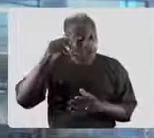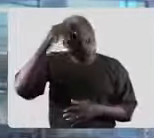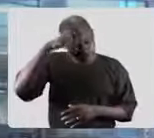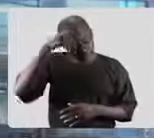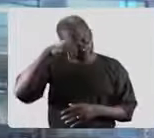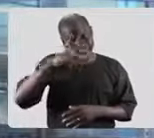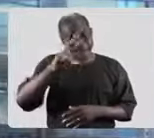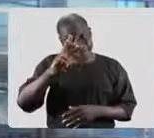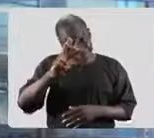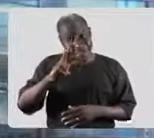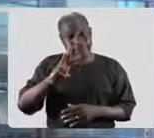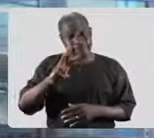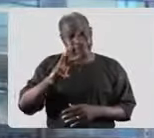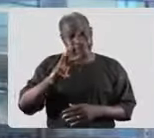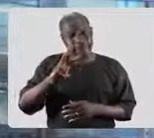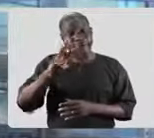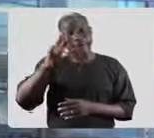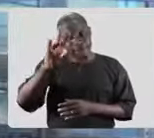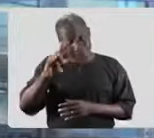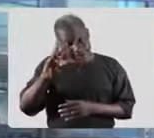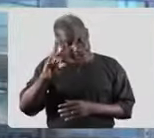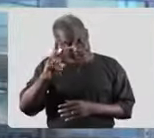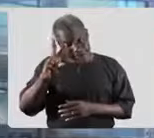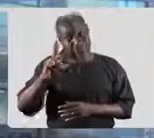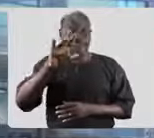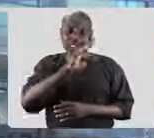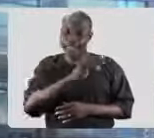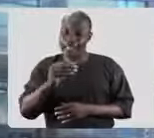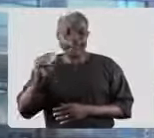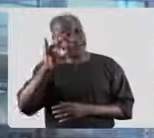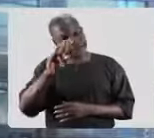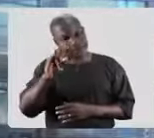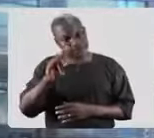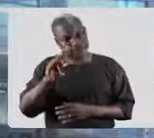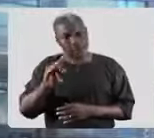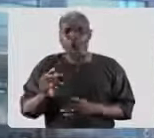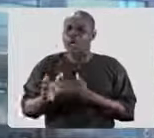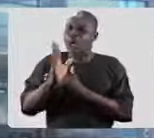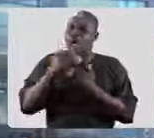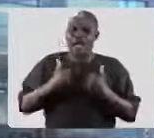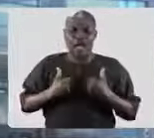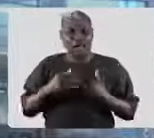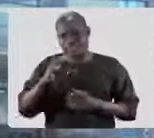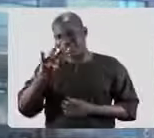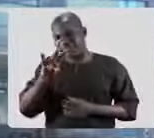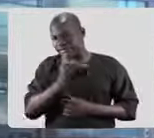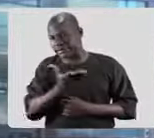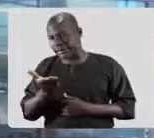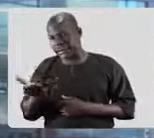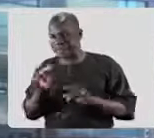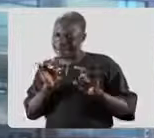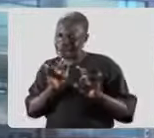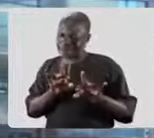niema ensia bia onyankopon wo kire. Na baako beka ho emane ye enson a na beye nyankopon na chiwade ye kra.